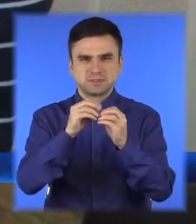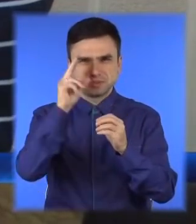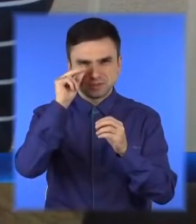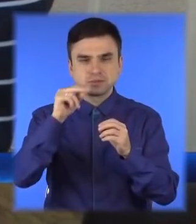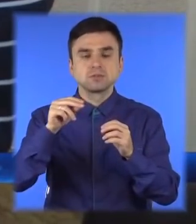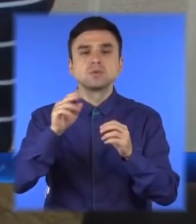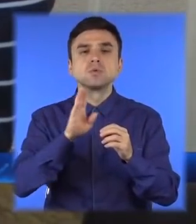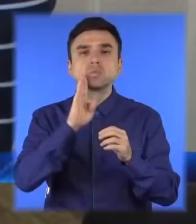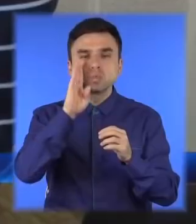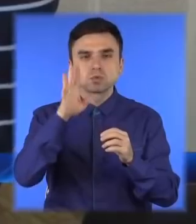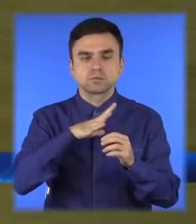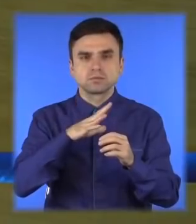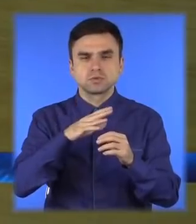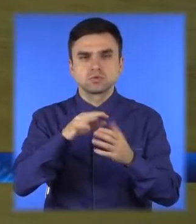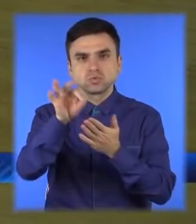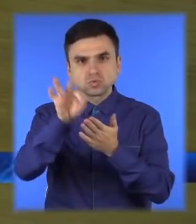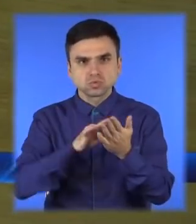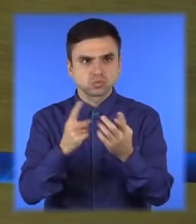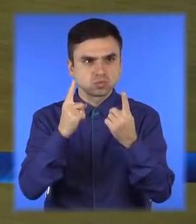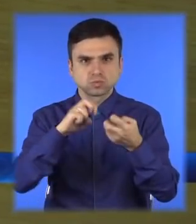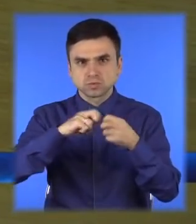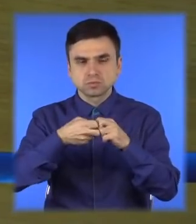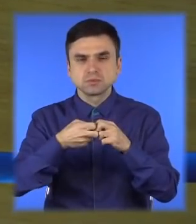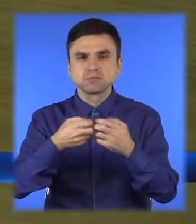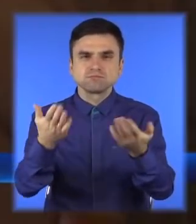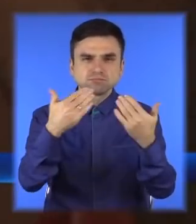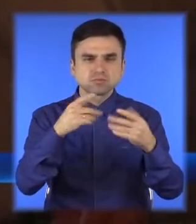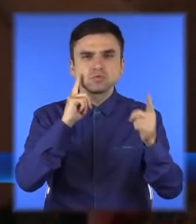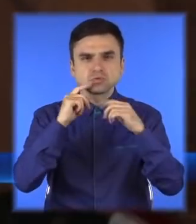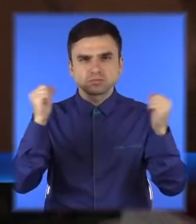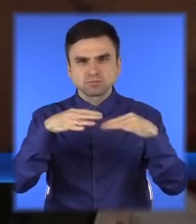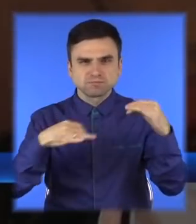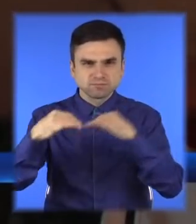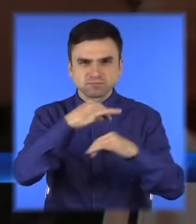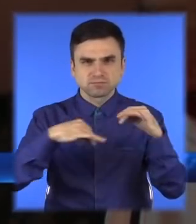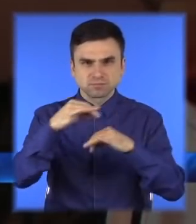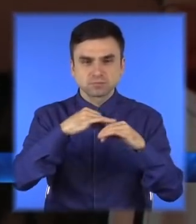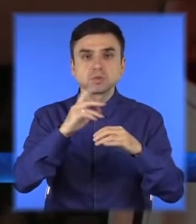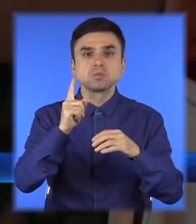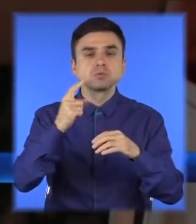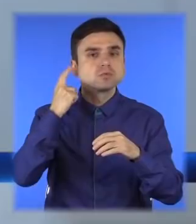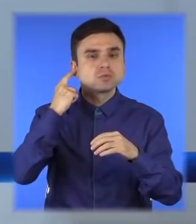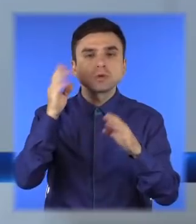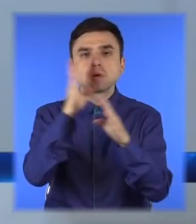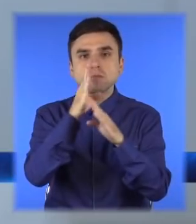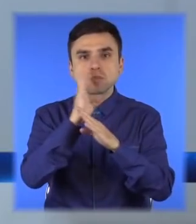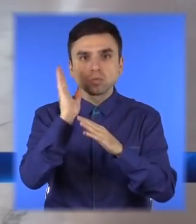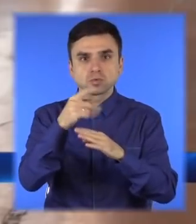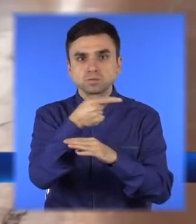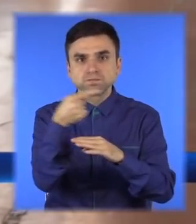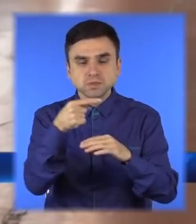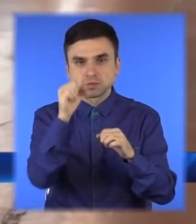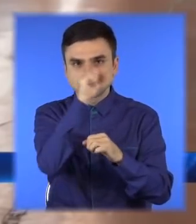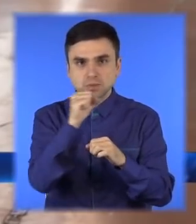засідання комісії з надзвичайних ситуацій. Синоптики передають заморозки, а у Кривому Розі без тепла залишаються більше 2000